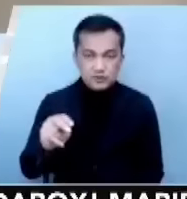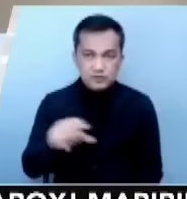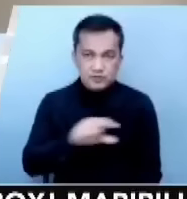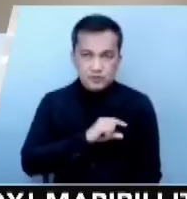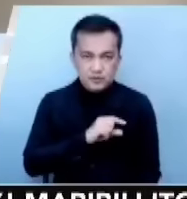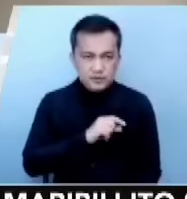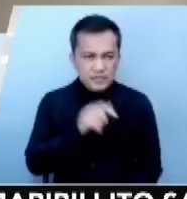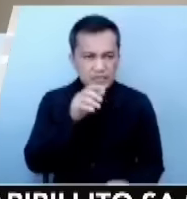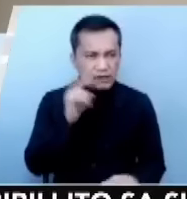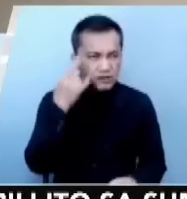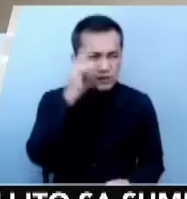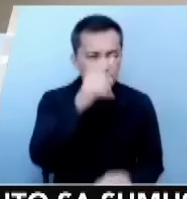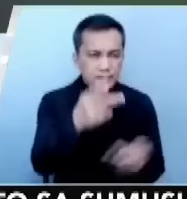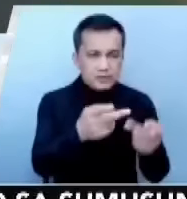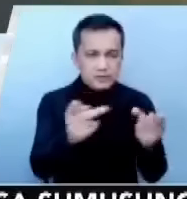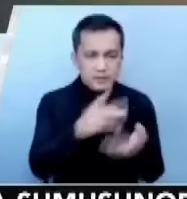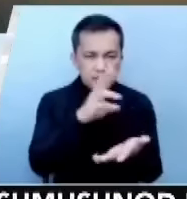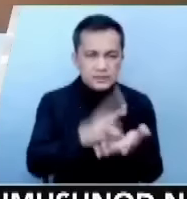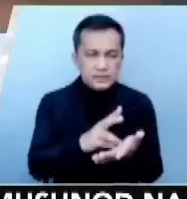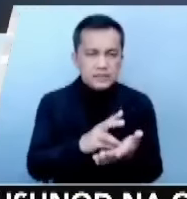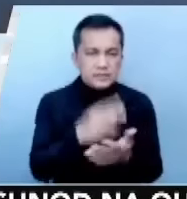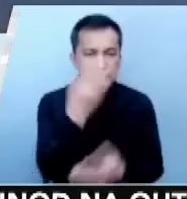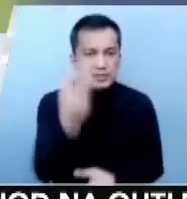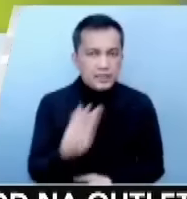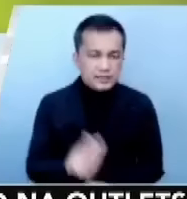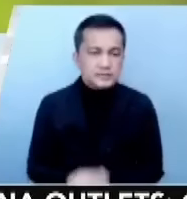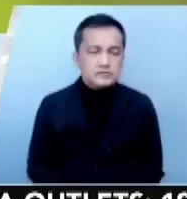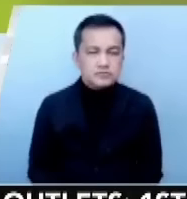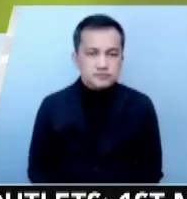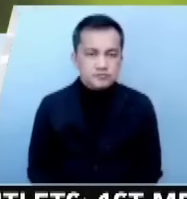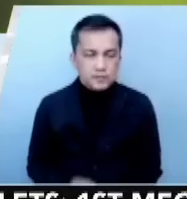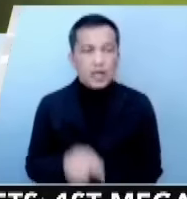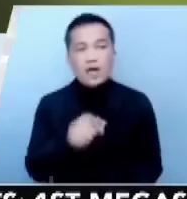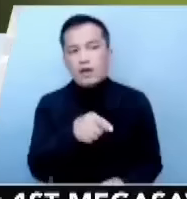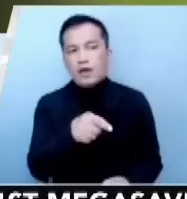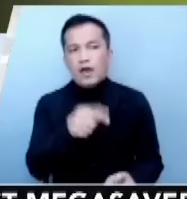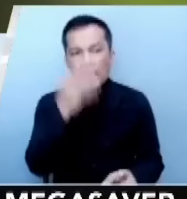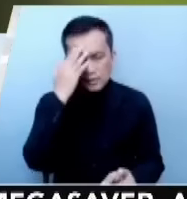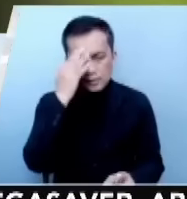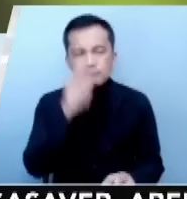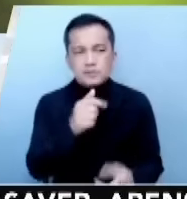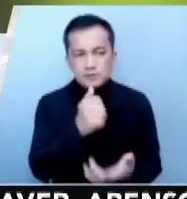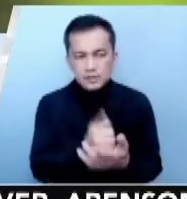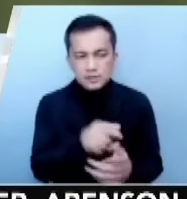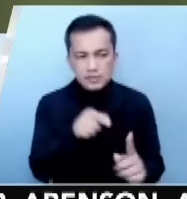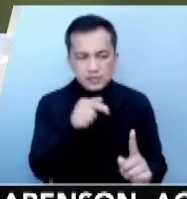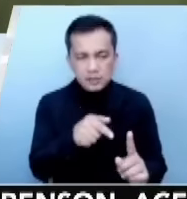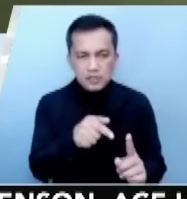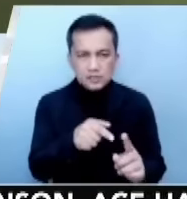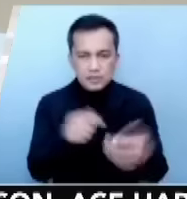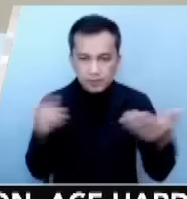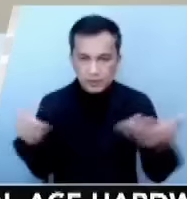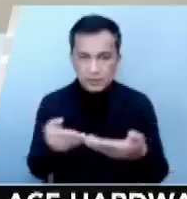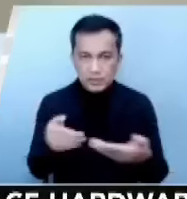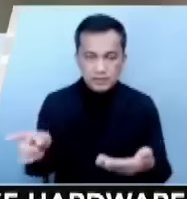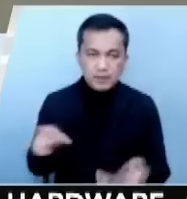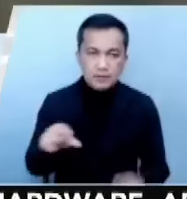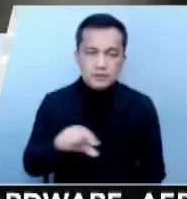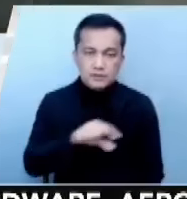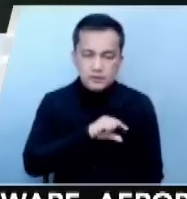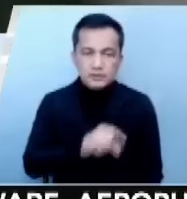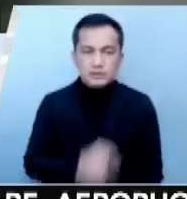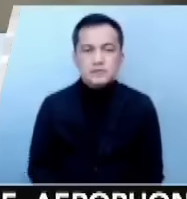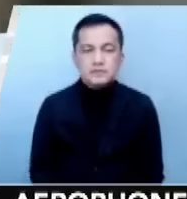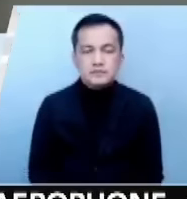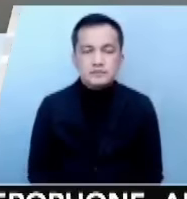ito ng Ibaan, Batangas. Nang makumpirma ang kanilang pakay, nagpakilala na ang mga operatiba. Yung kutsilyo,